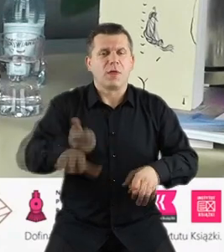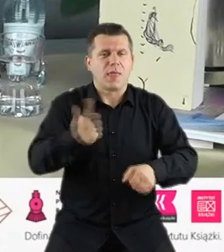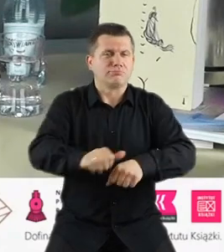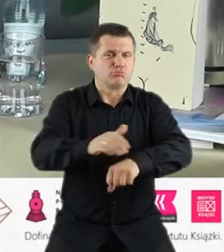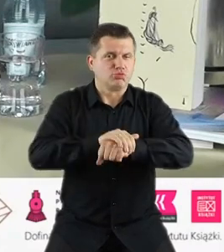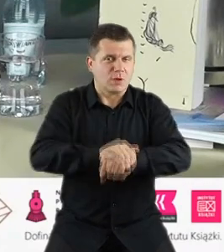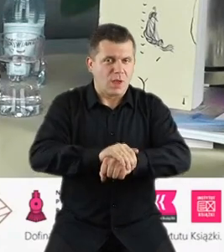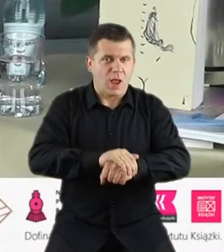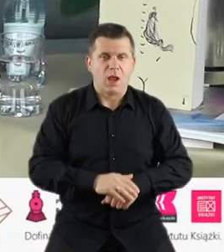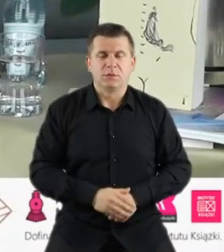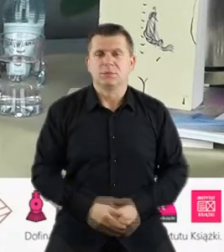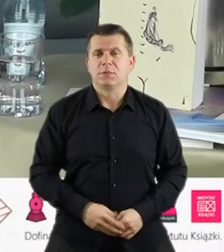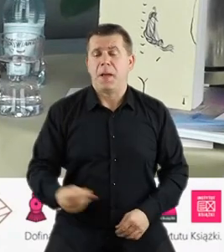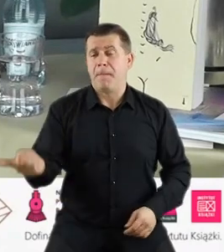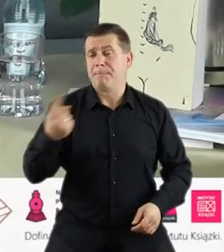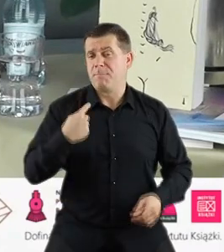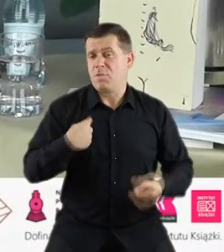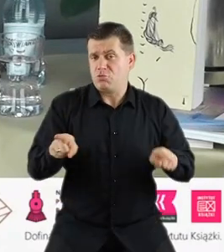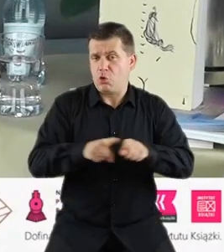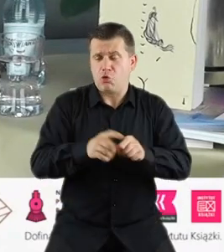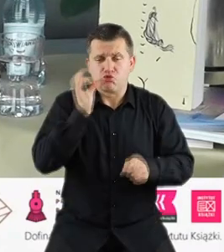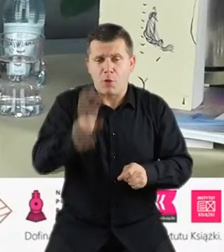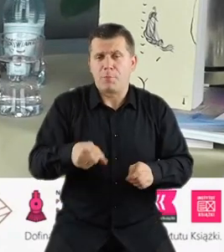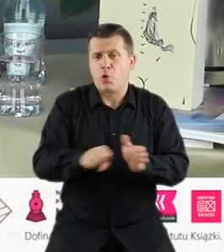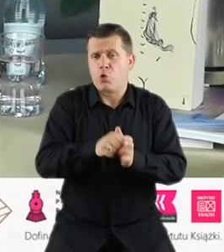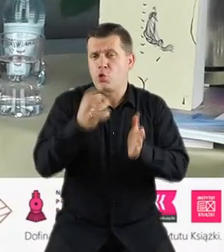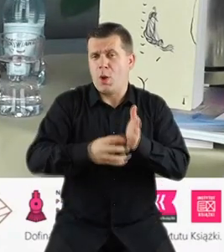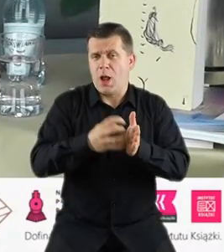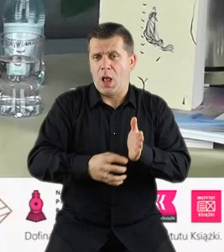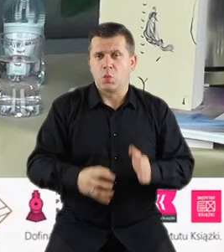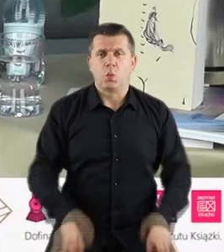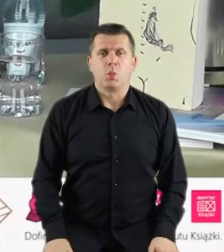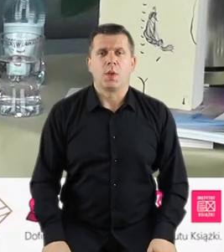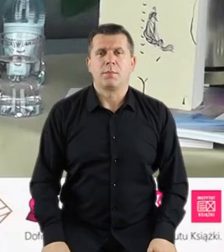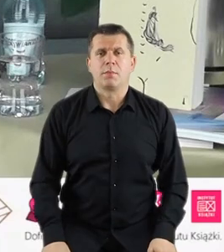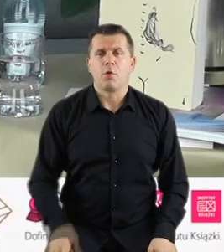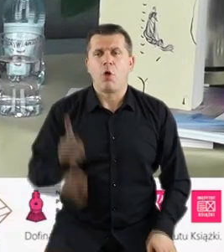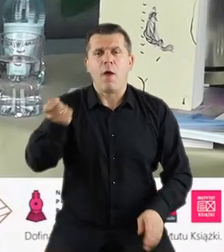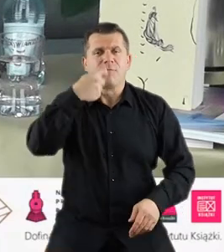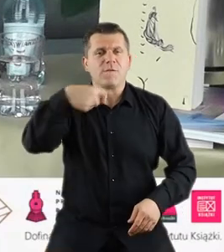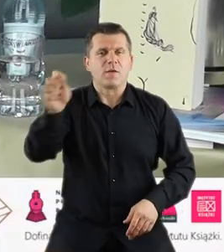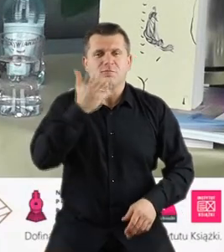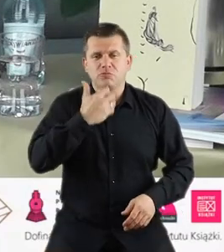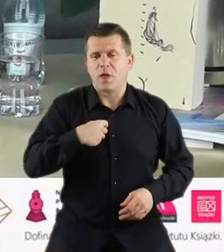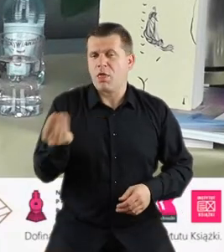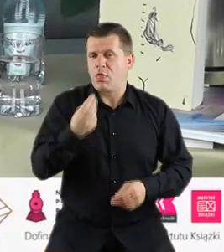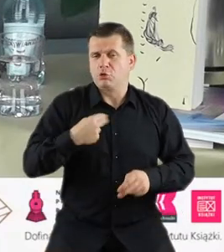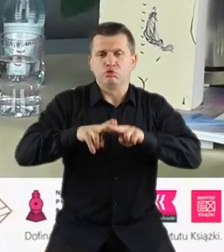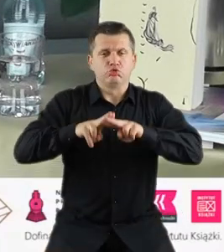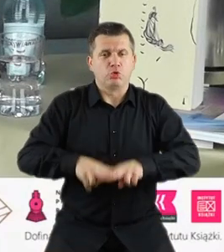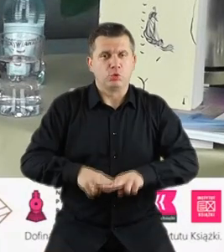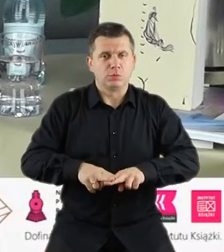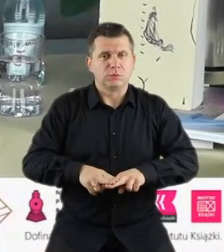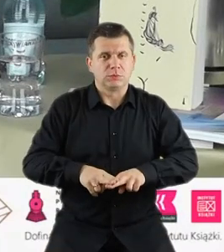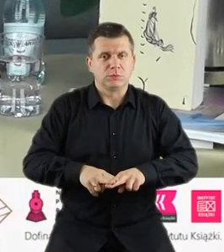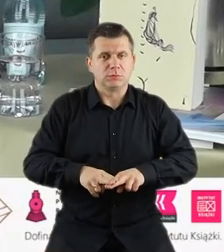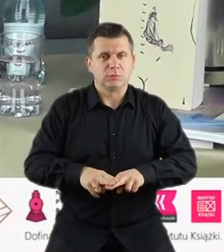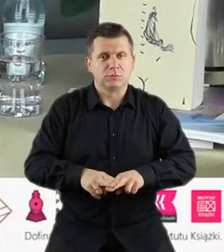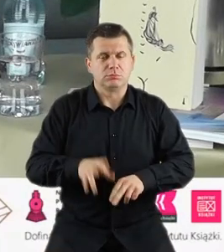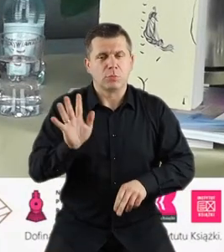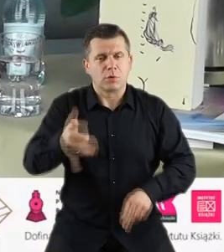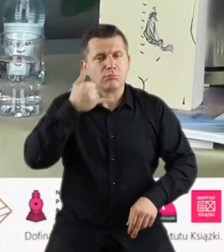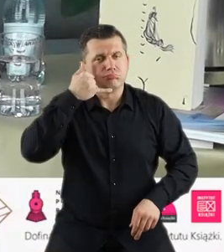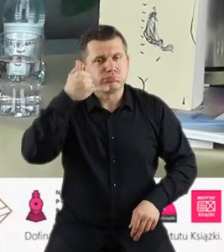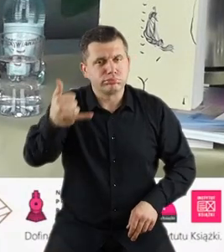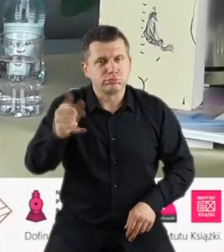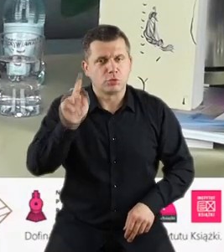przyjaźnią i my też dobrze się dogadujemy. On wyjechał wcześniej, ja jeszcze zostałam i z Augustowa